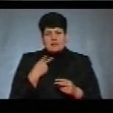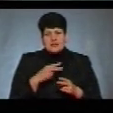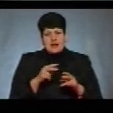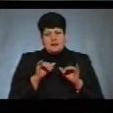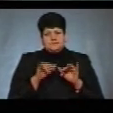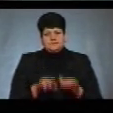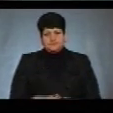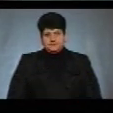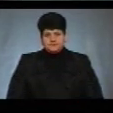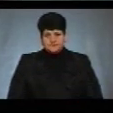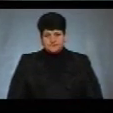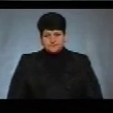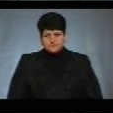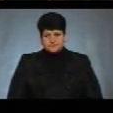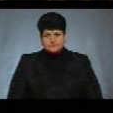Любов Гадомська розповість більше.